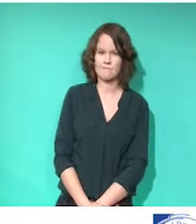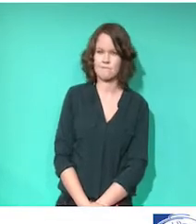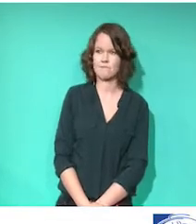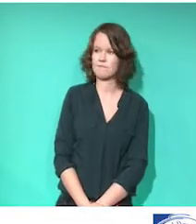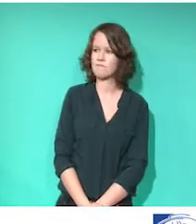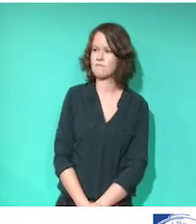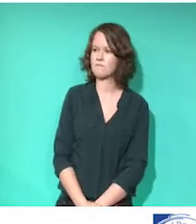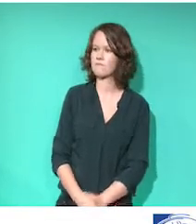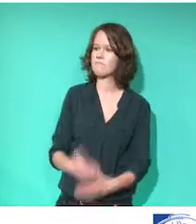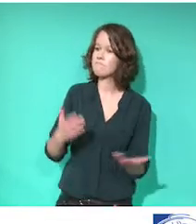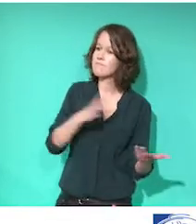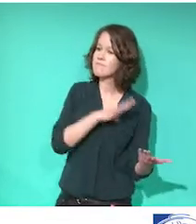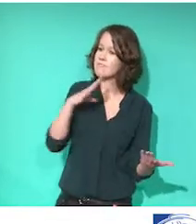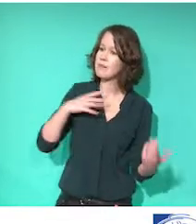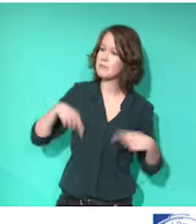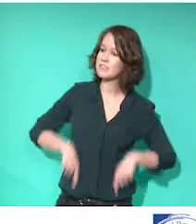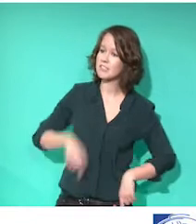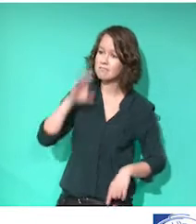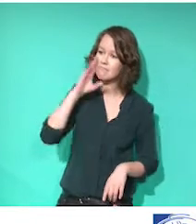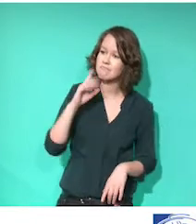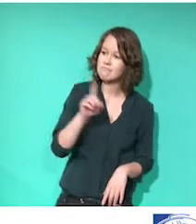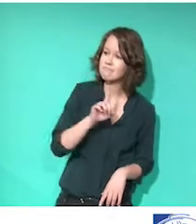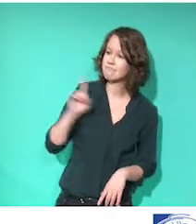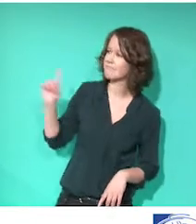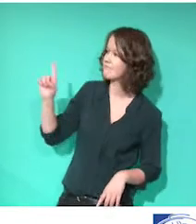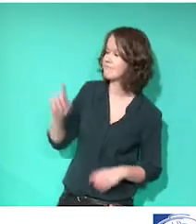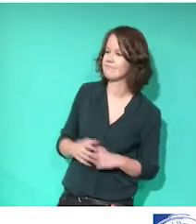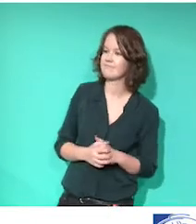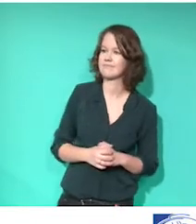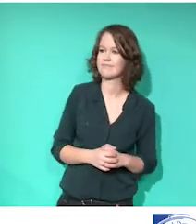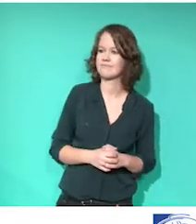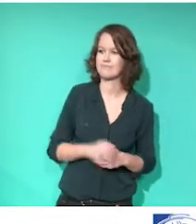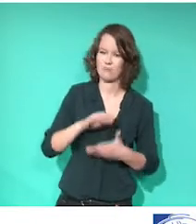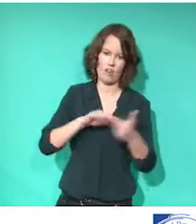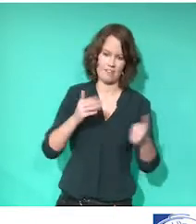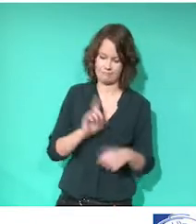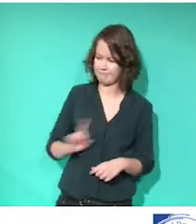Je vais appeler Madame la Ministre, elle veut bien... Voilà, je vais lui laisser ma place.